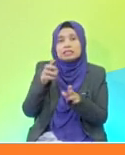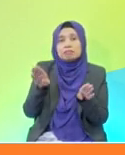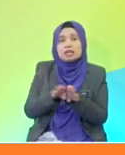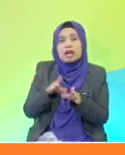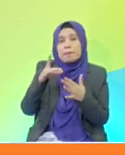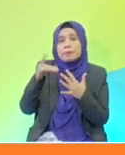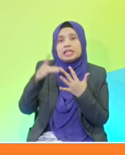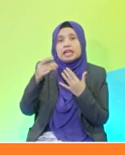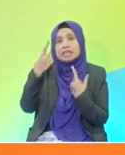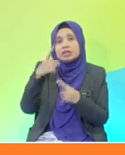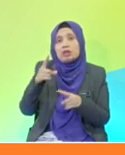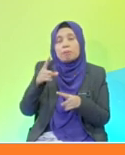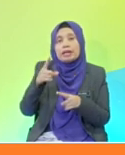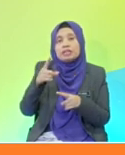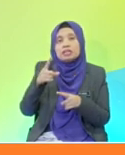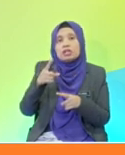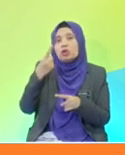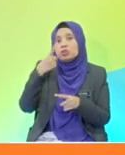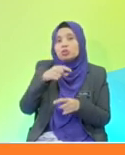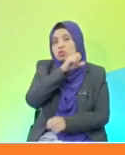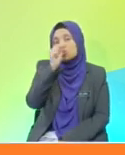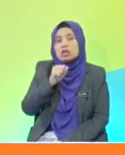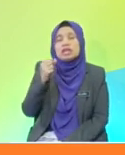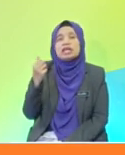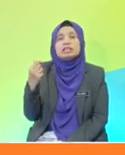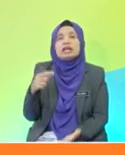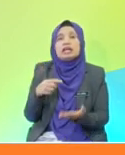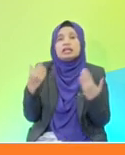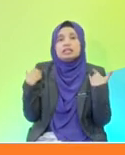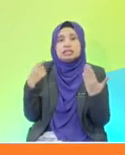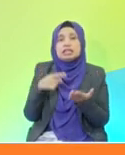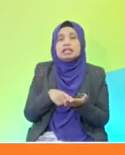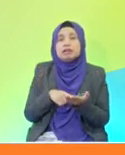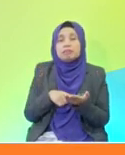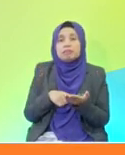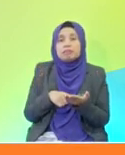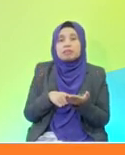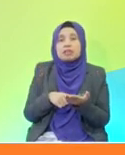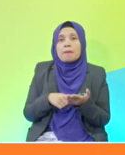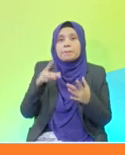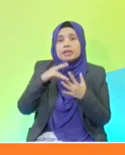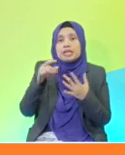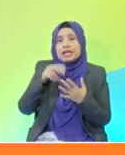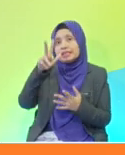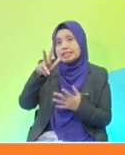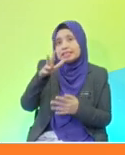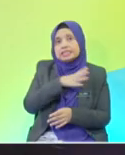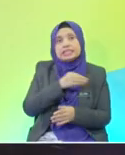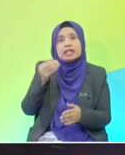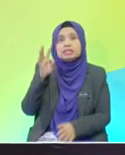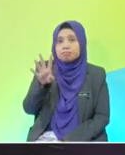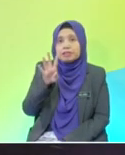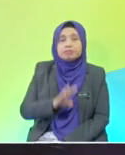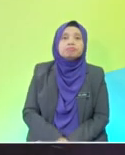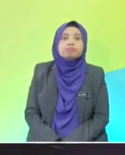di mana untuk jawaban bagi soal ini adalah di yaitu itu pilihan 3 dan pilihan 4